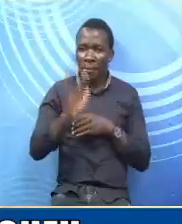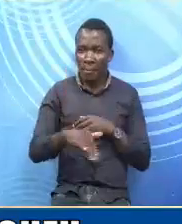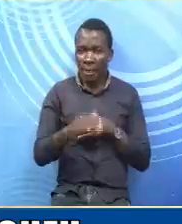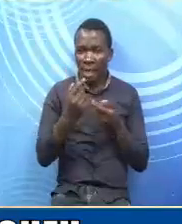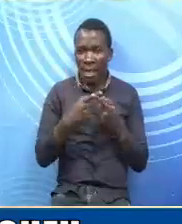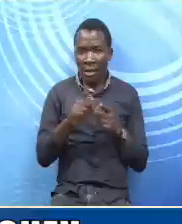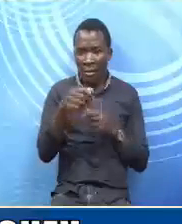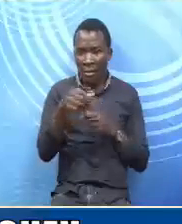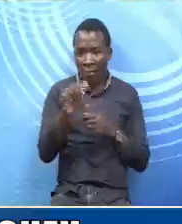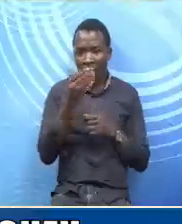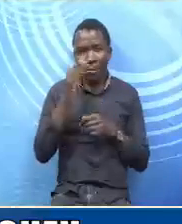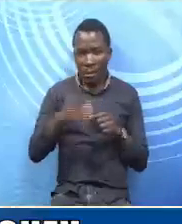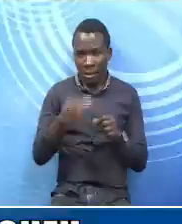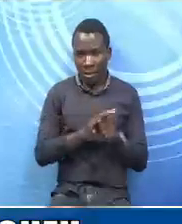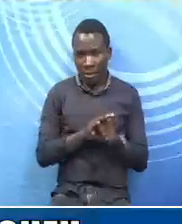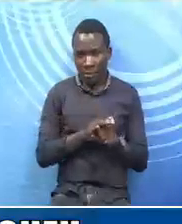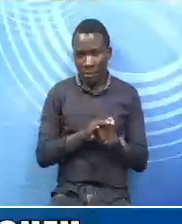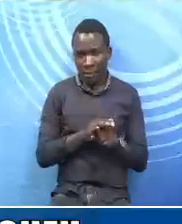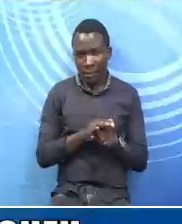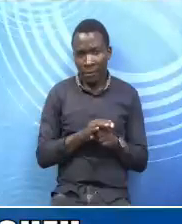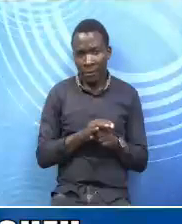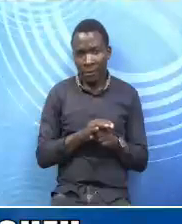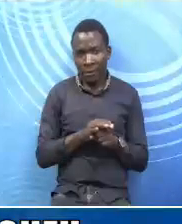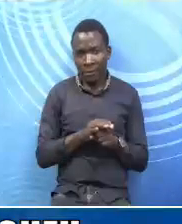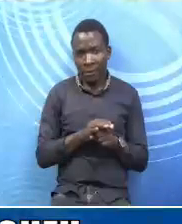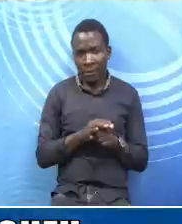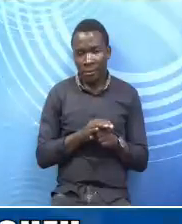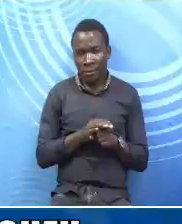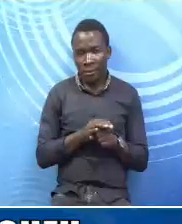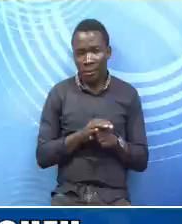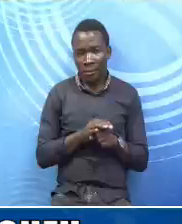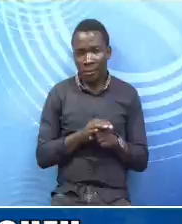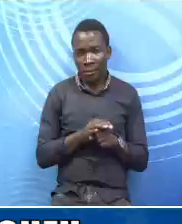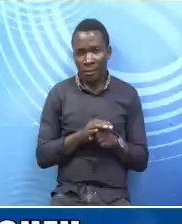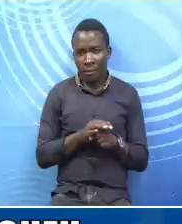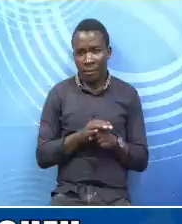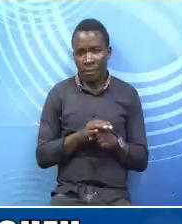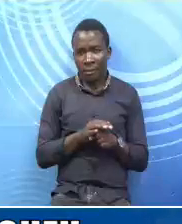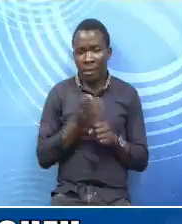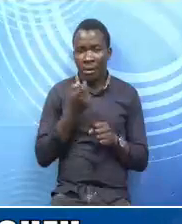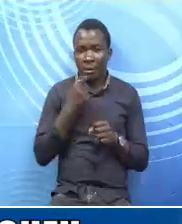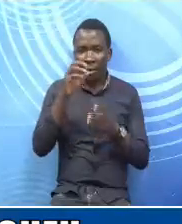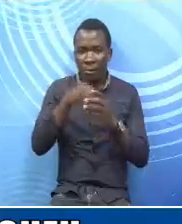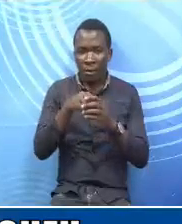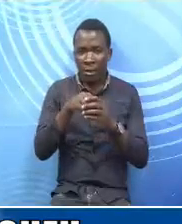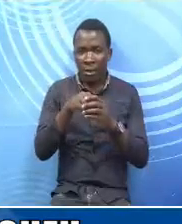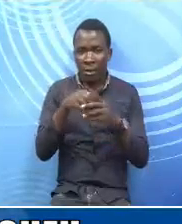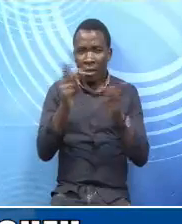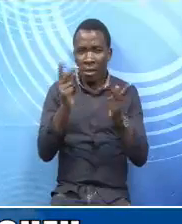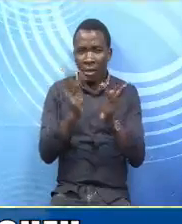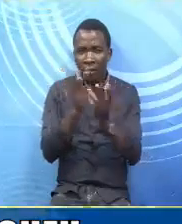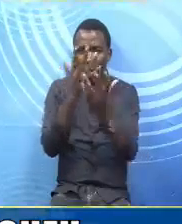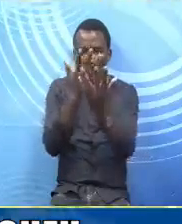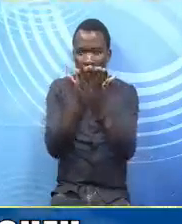ariko rero byo biraramuhamye bamwe kumushyira mu kigo ngo bamufunye bakamuhana igifungo